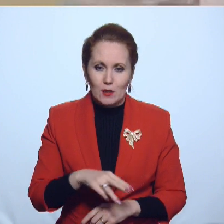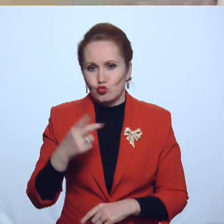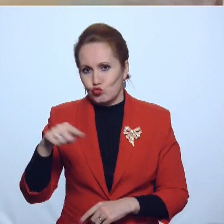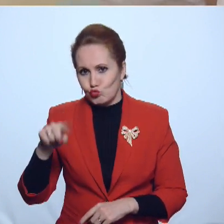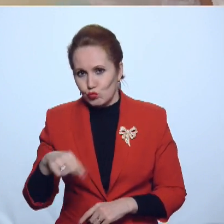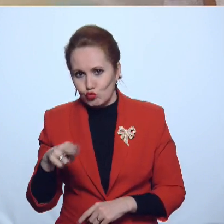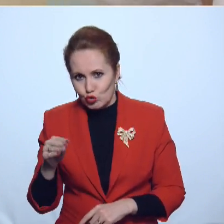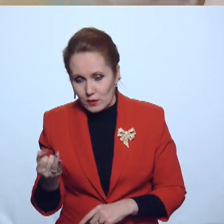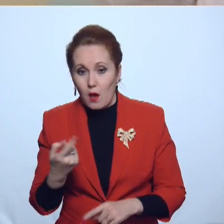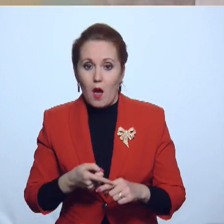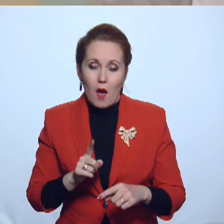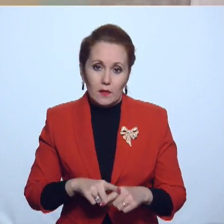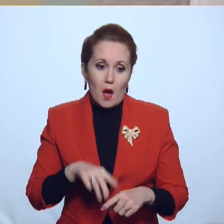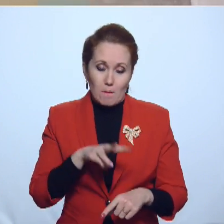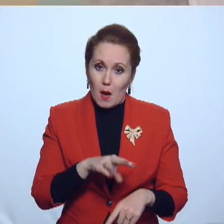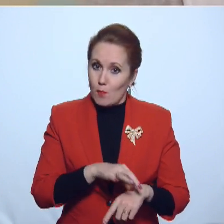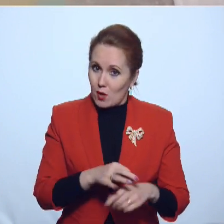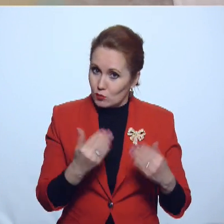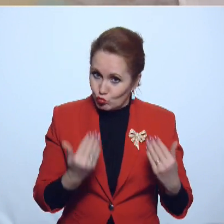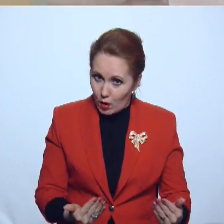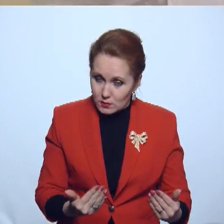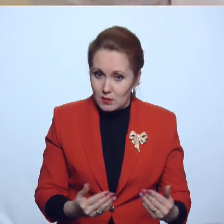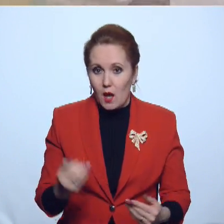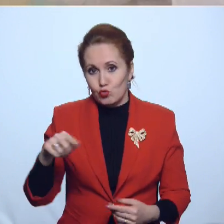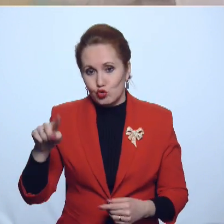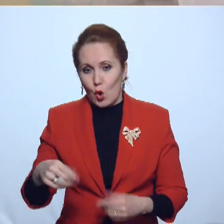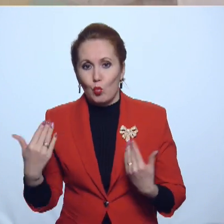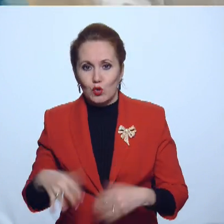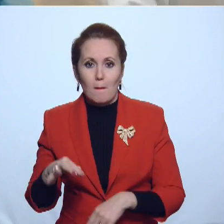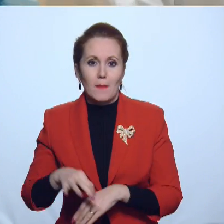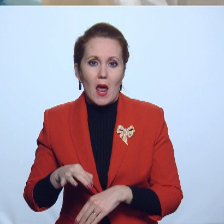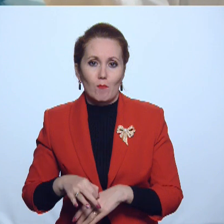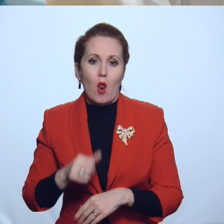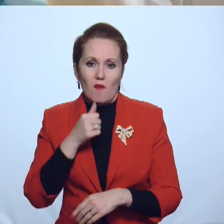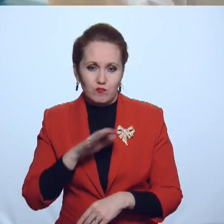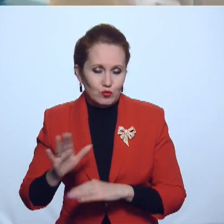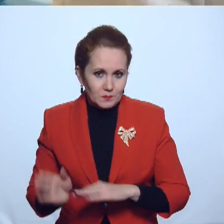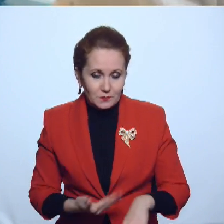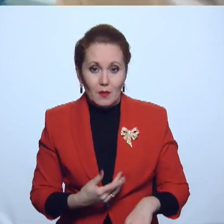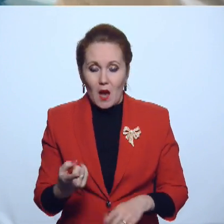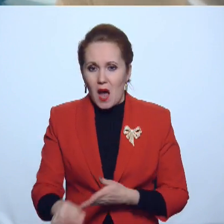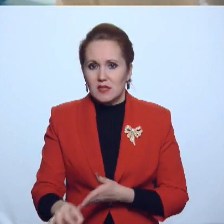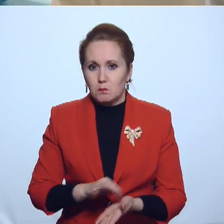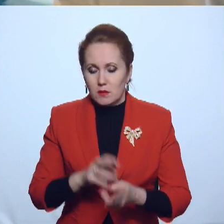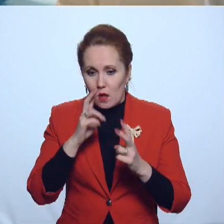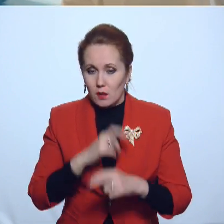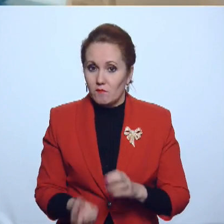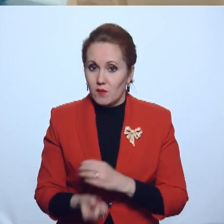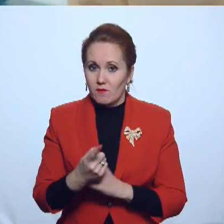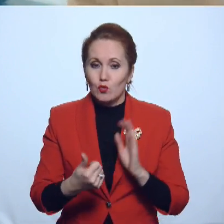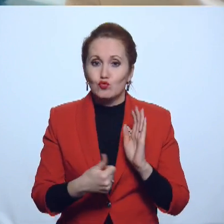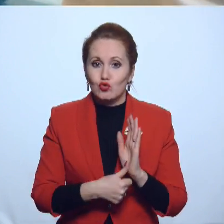– это болеет сейчас, а G – это уже переболевший. Благодаря экспресс-анализам выявили